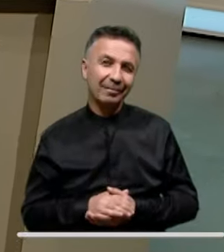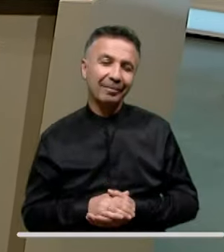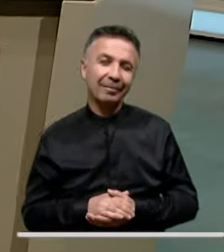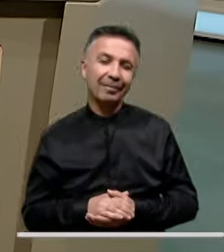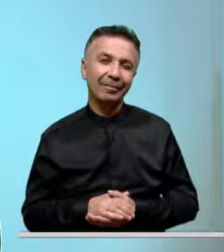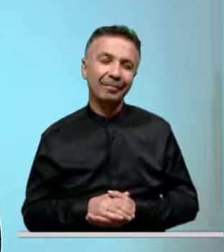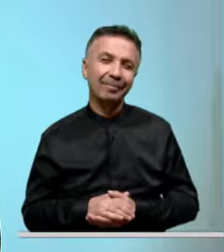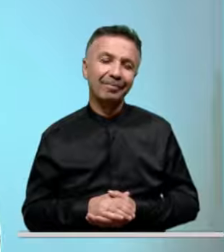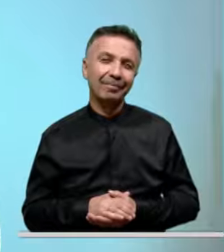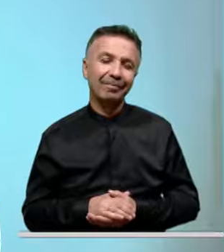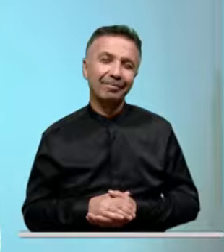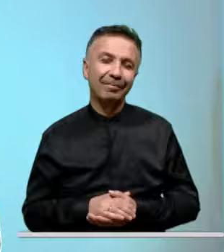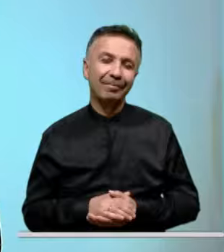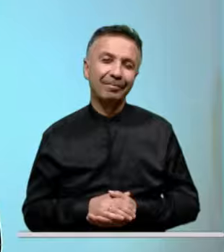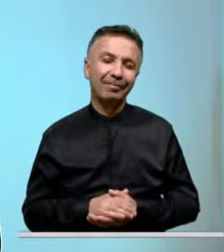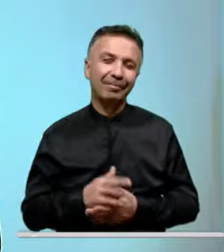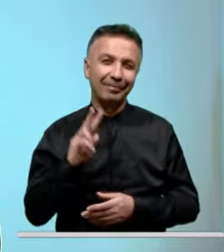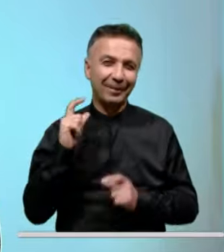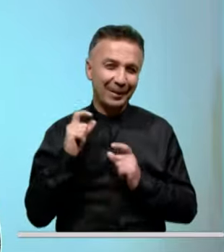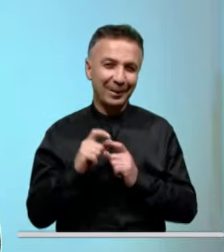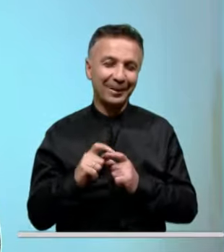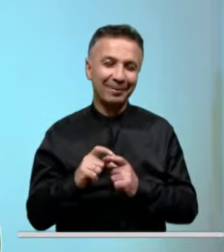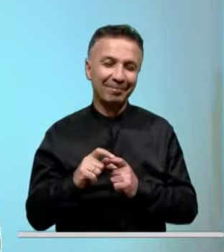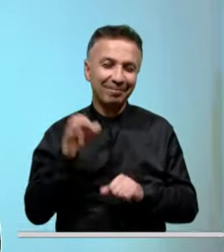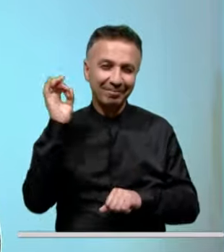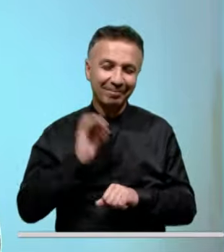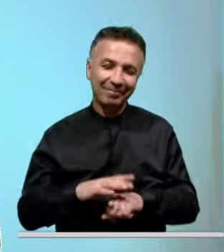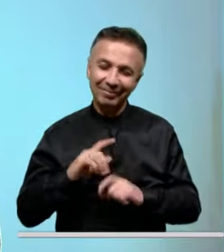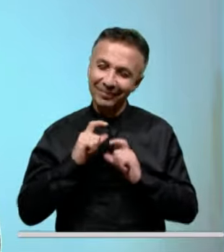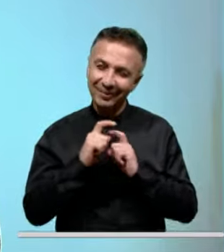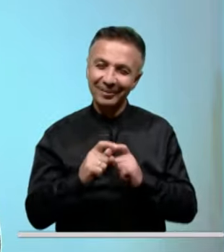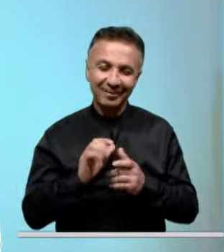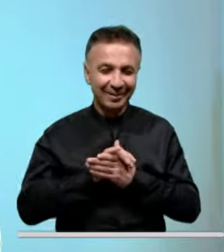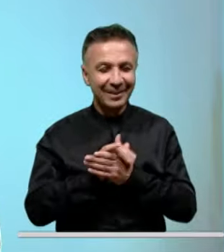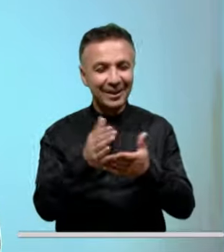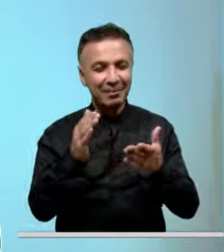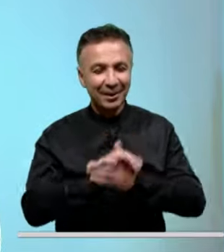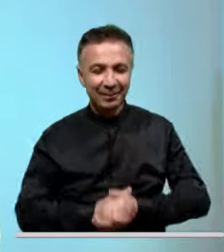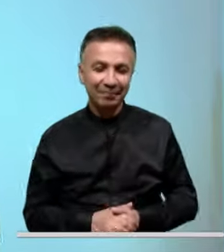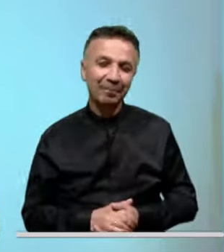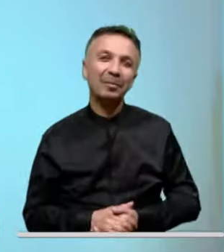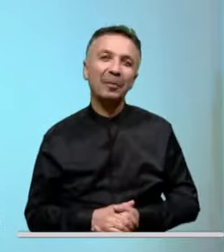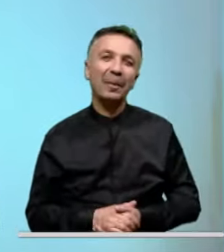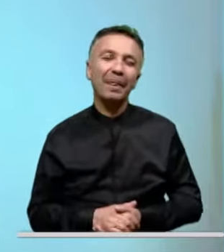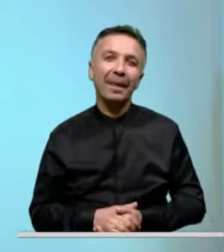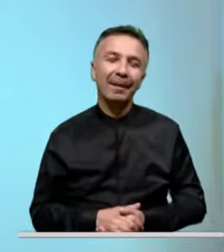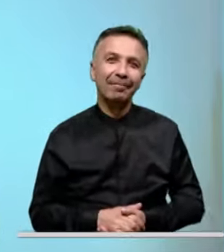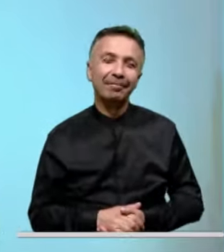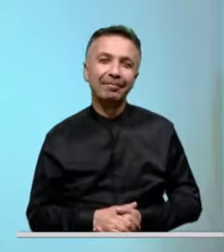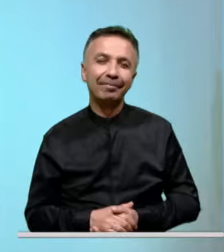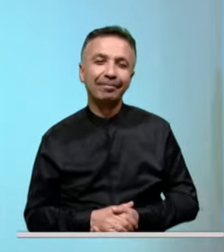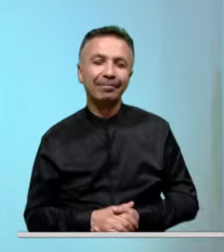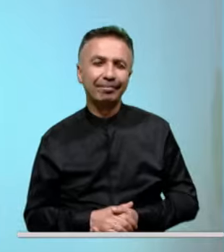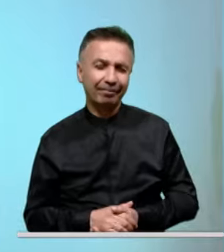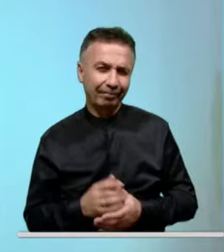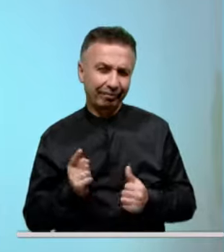söyleyemedim. Yani iki soruyu bir çırpıda soru verdi. Tebrik ediyoruz. Allah sağlık afiyet versin. Amin. İlk sorusu